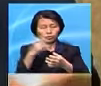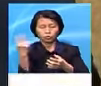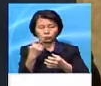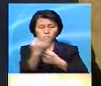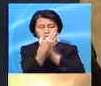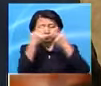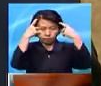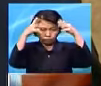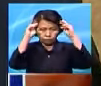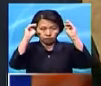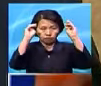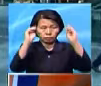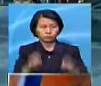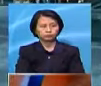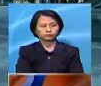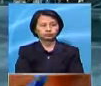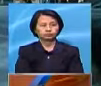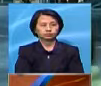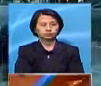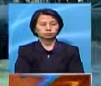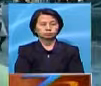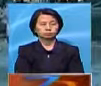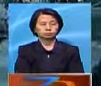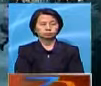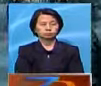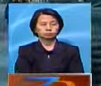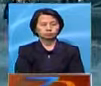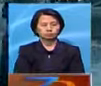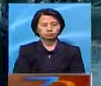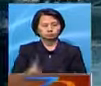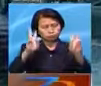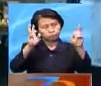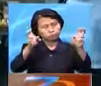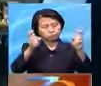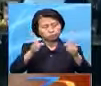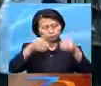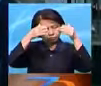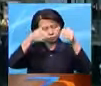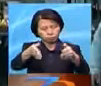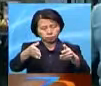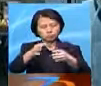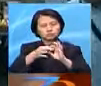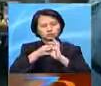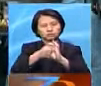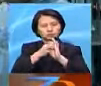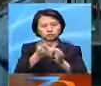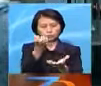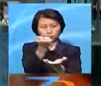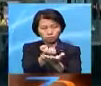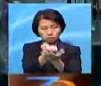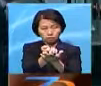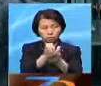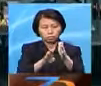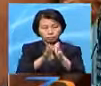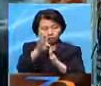Perdana Menteri antara perkara yang bakal menjadi tumpuan ialah kerjasama